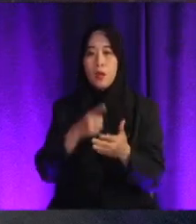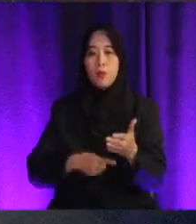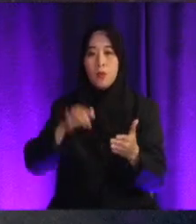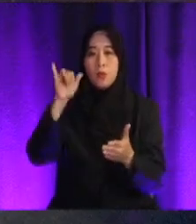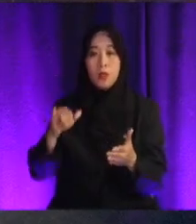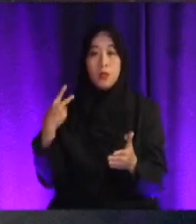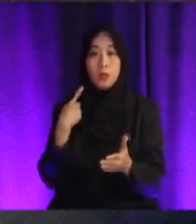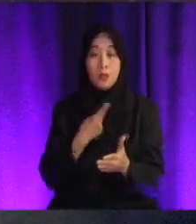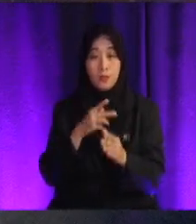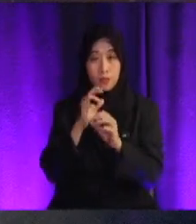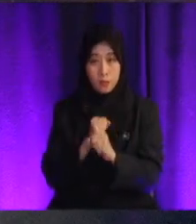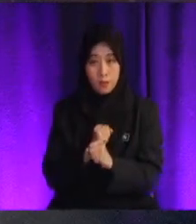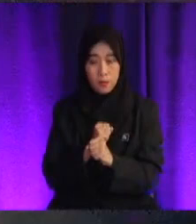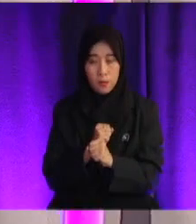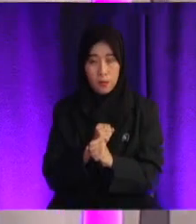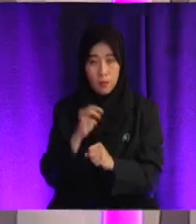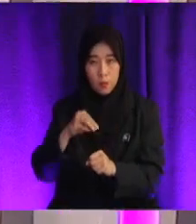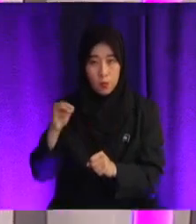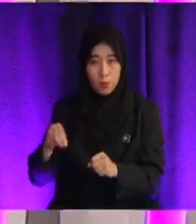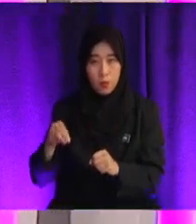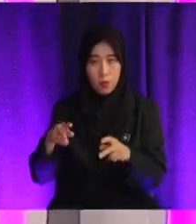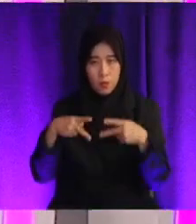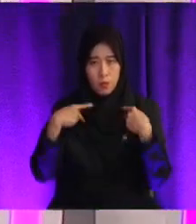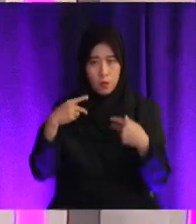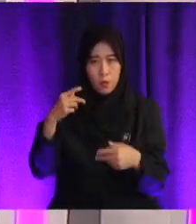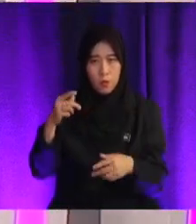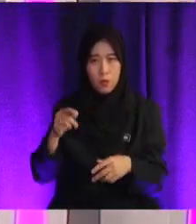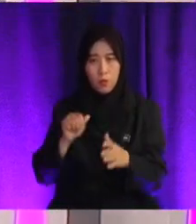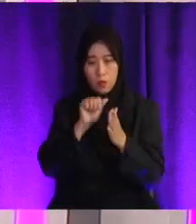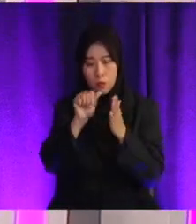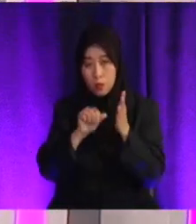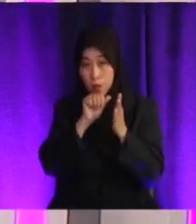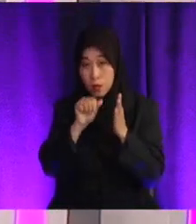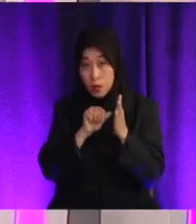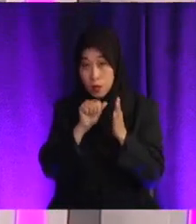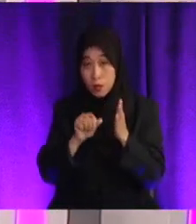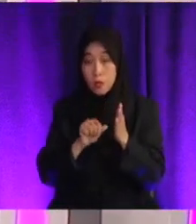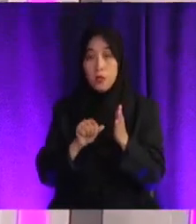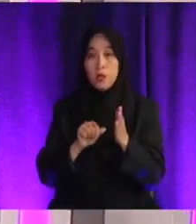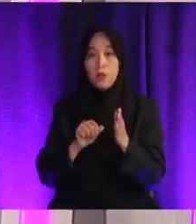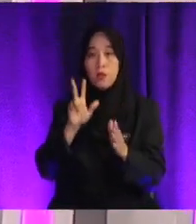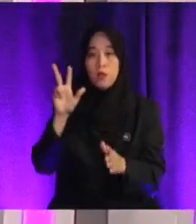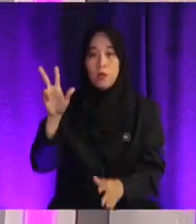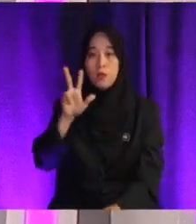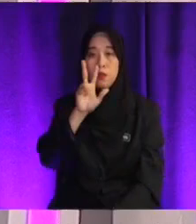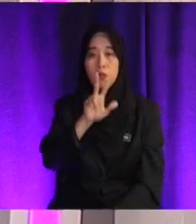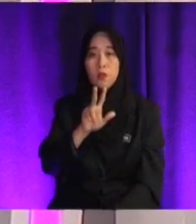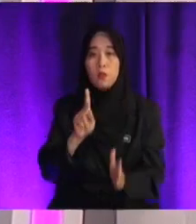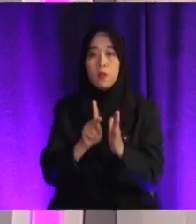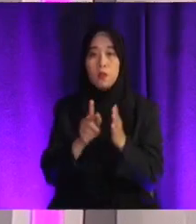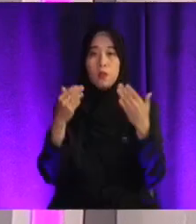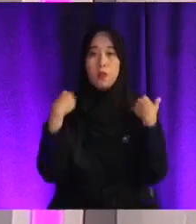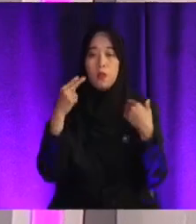cikgu? Okey, jadi dekat sini murid perlu menganalisis ketiga-tiga keadaan. Okey, bila tiga-tiga tu dah